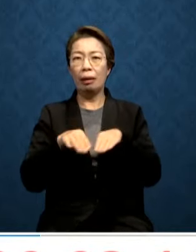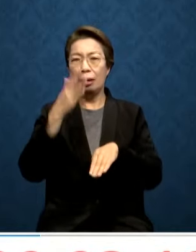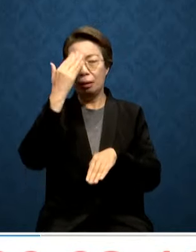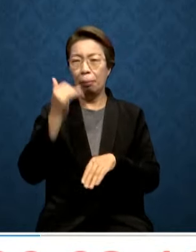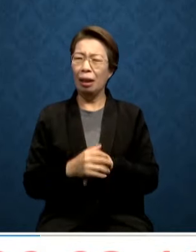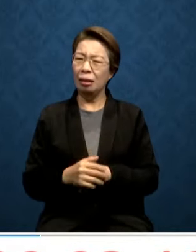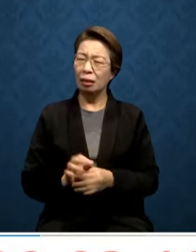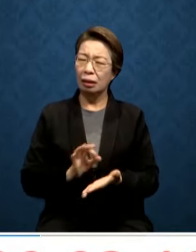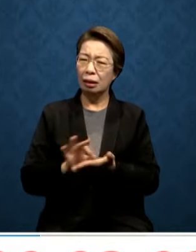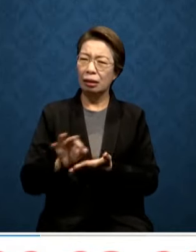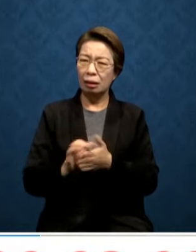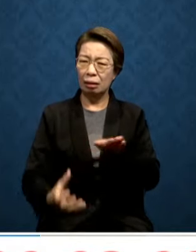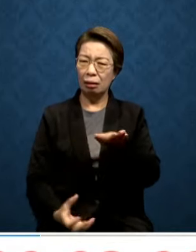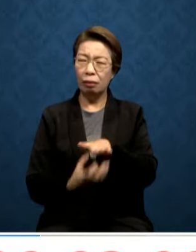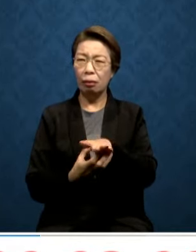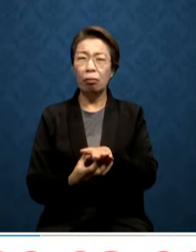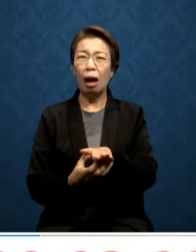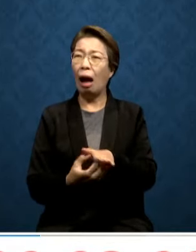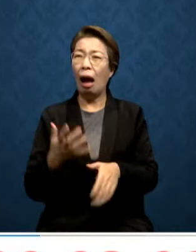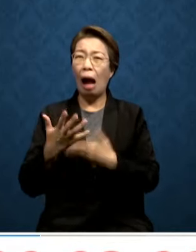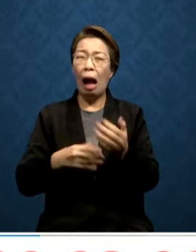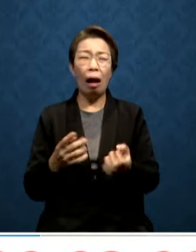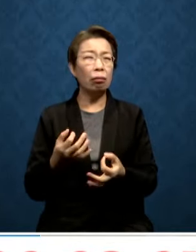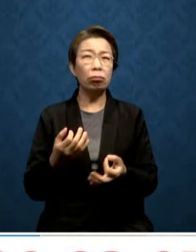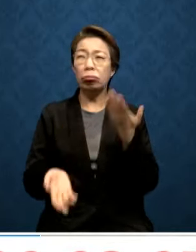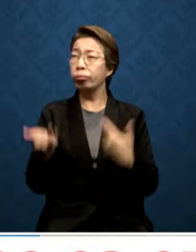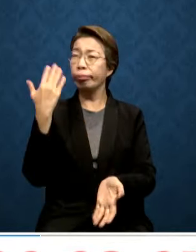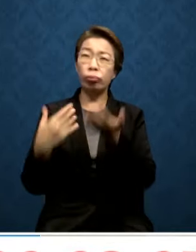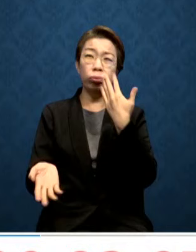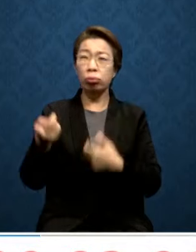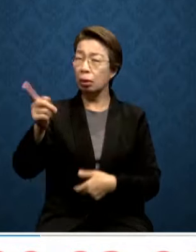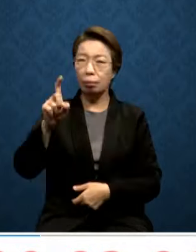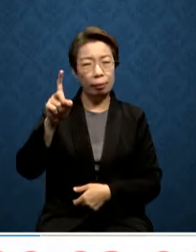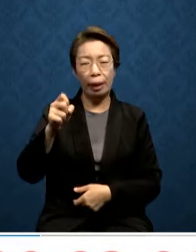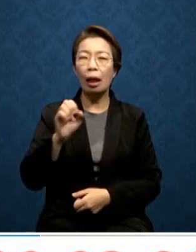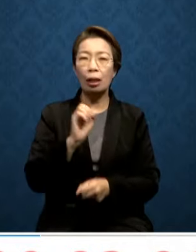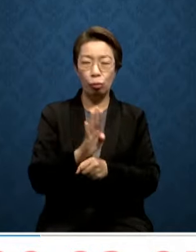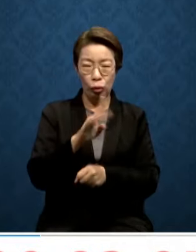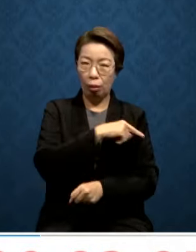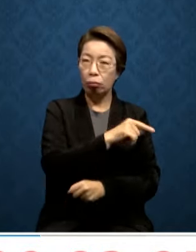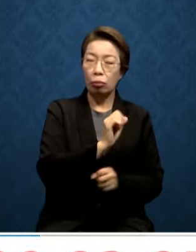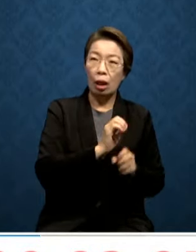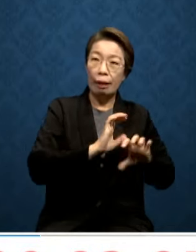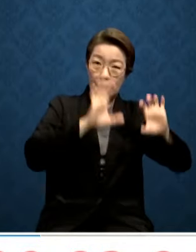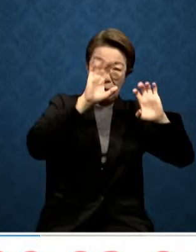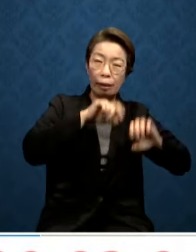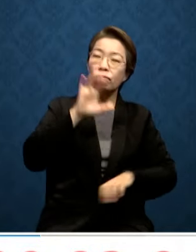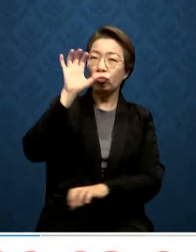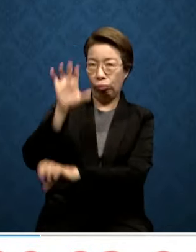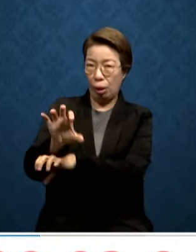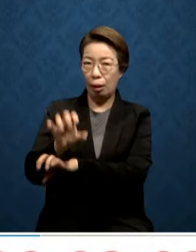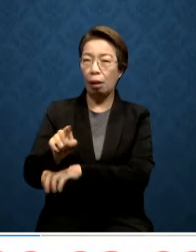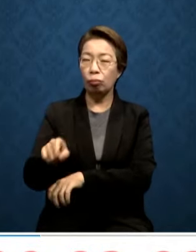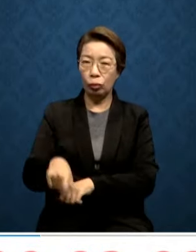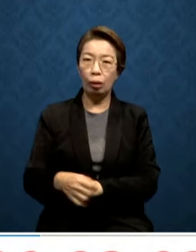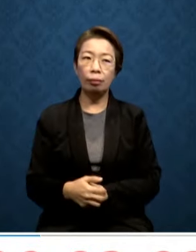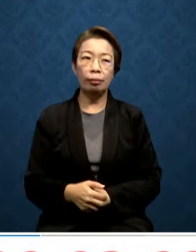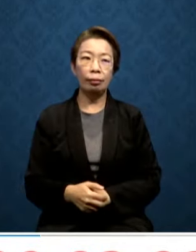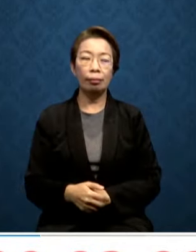ายฟรีสไตล์หรือควรกำหนดอะไรขึ้นได้แล้วอย่างนี้นะครับความโปร่งใสด้านประสิทธิภาพการชาร์